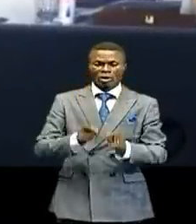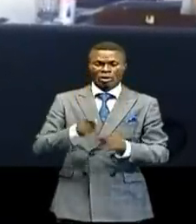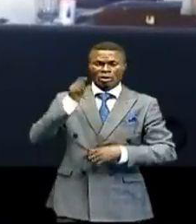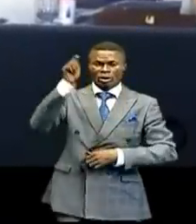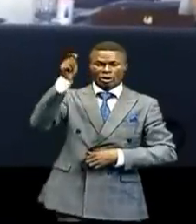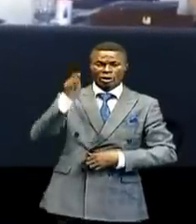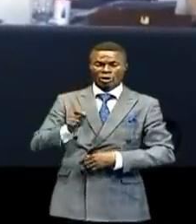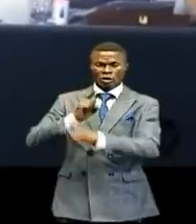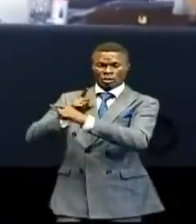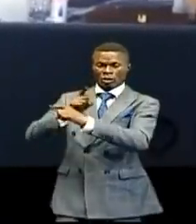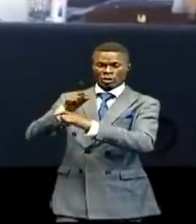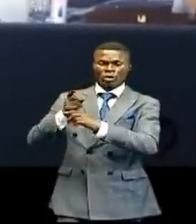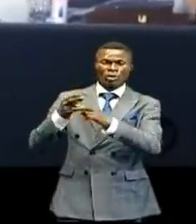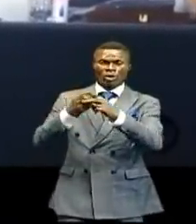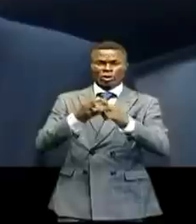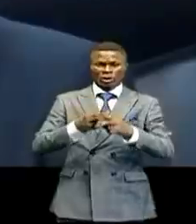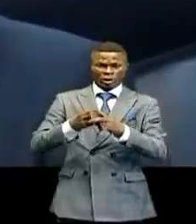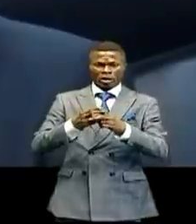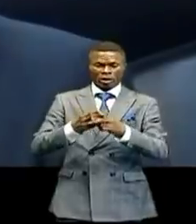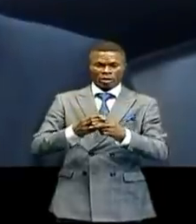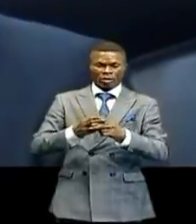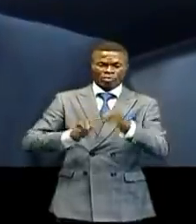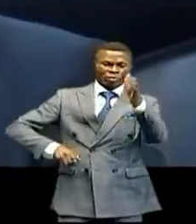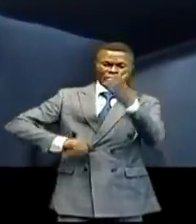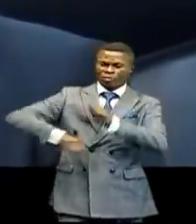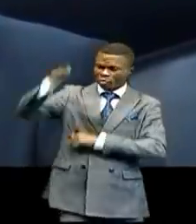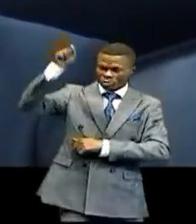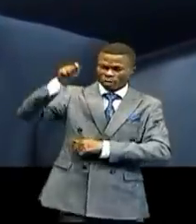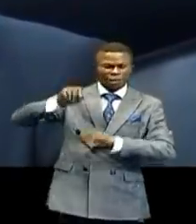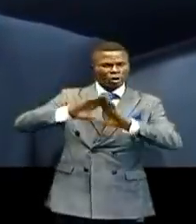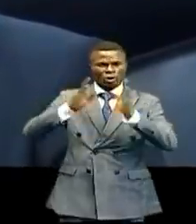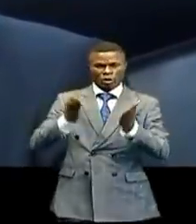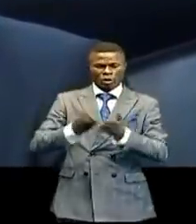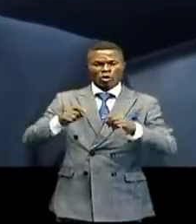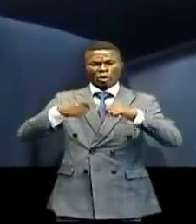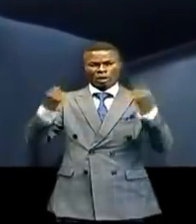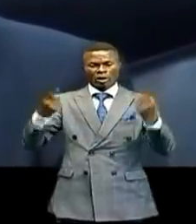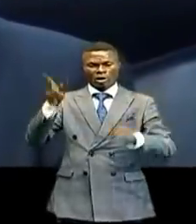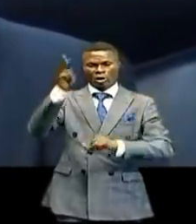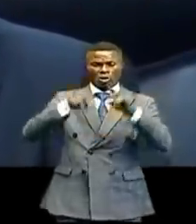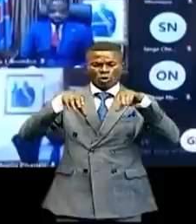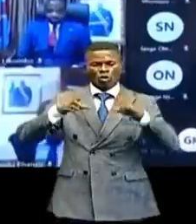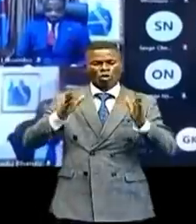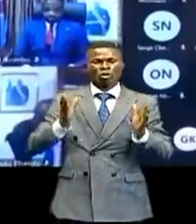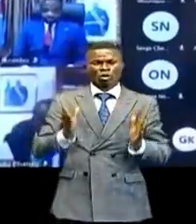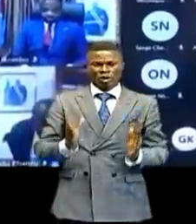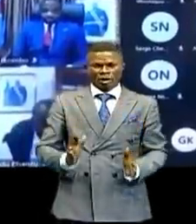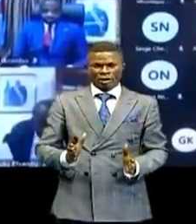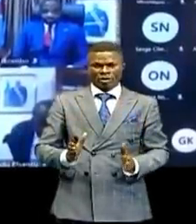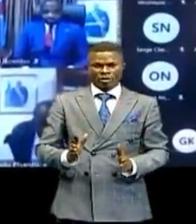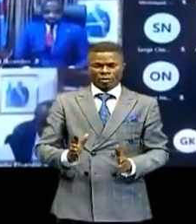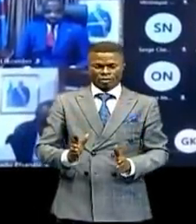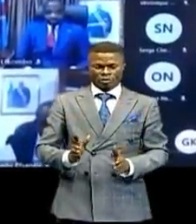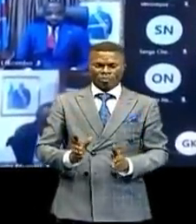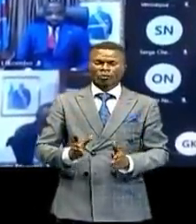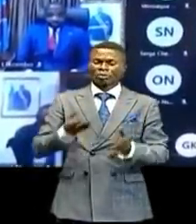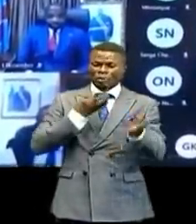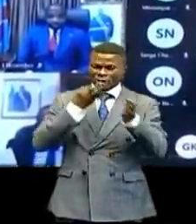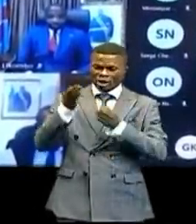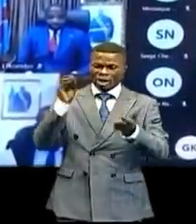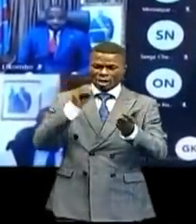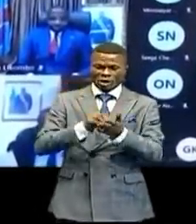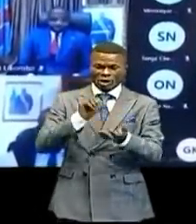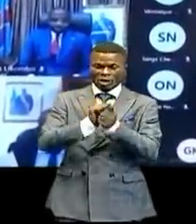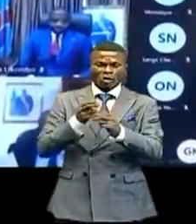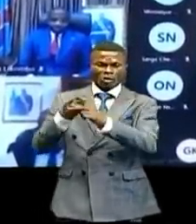forces de défense et de sécurité de mettre hors d'état de nuire les ennemis du peuple congolais. Revenant sur la